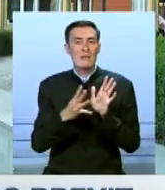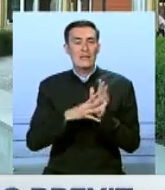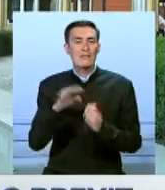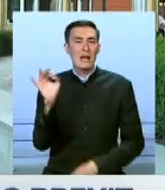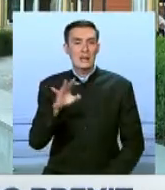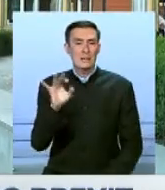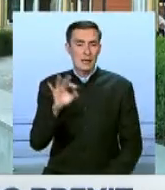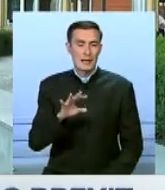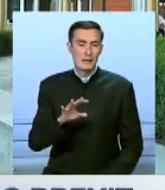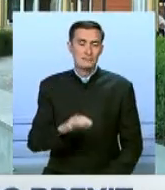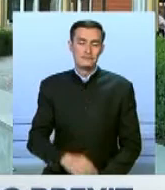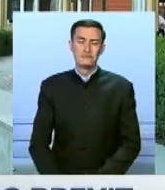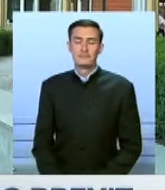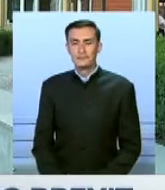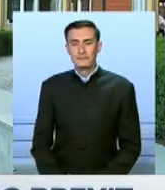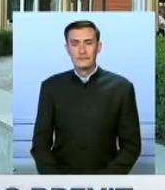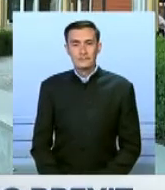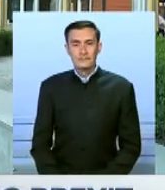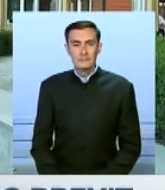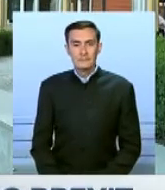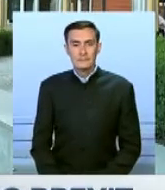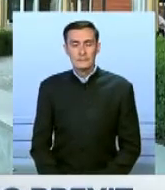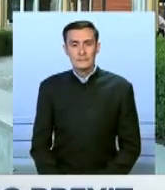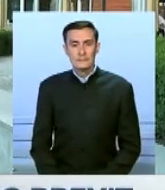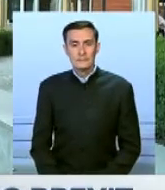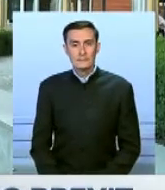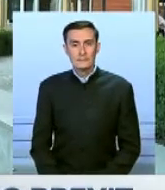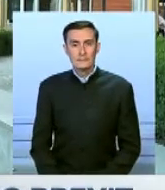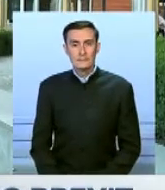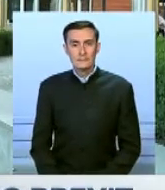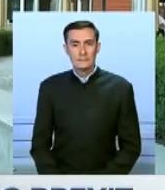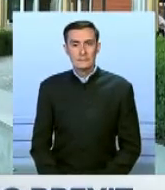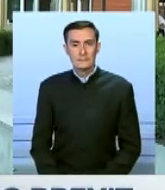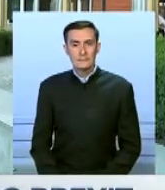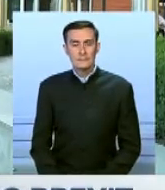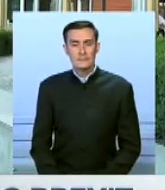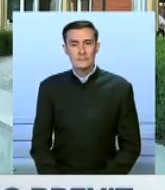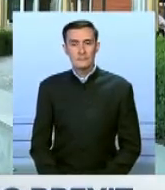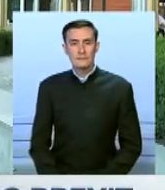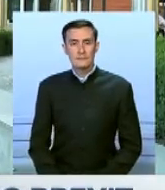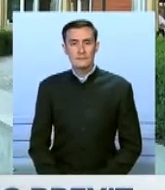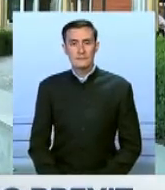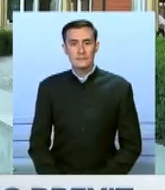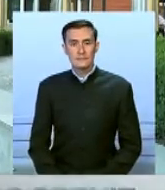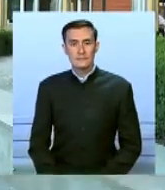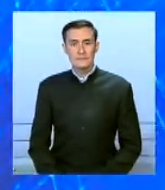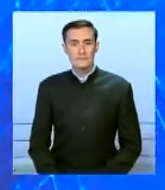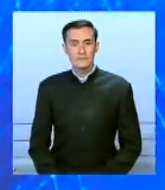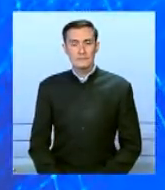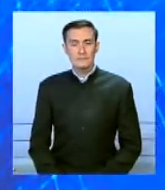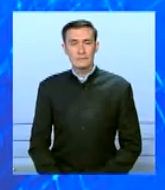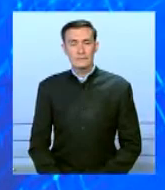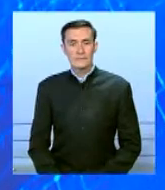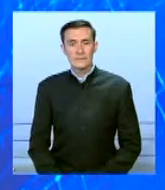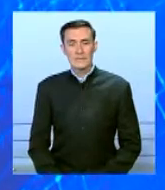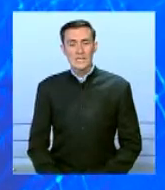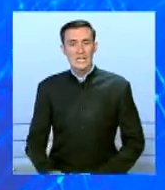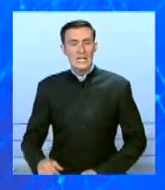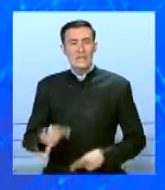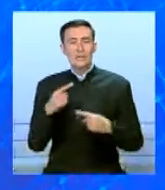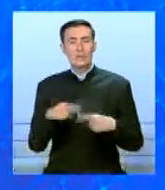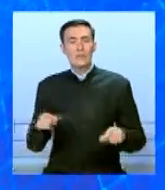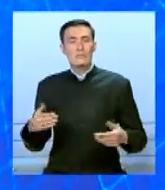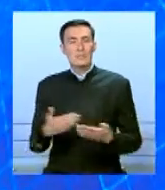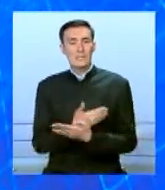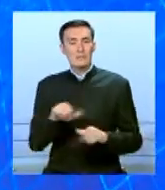октября. Жанат Эрнежу, Март Ахметов, Хабар 24, Брюссель, Бельгия. К другим